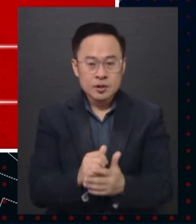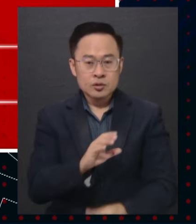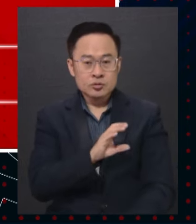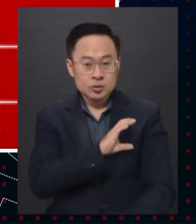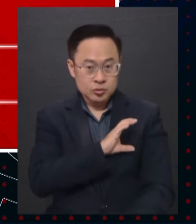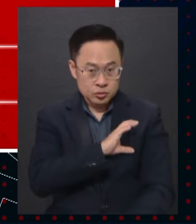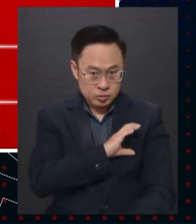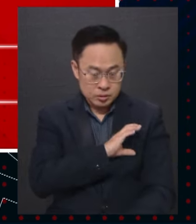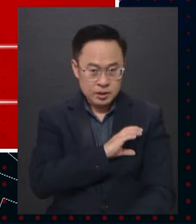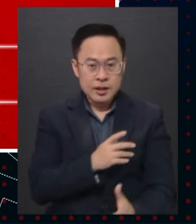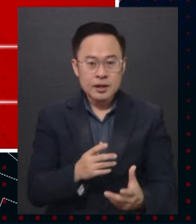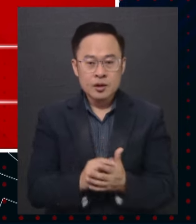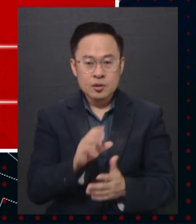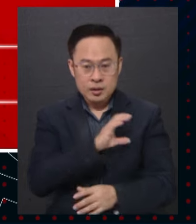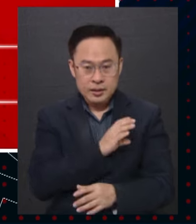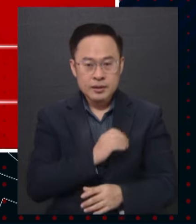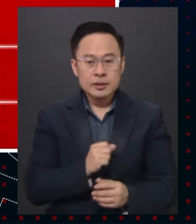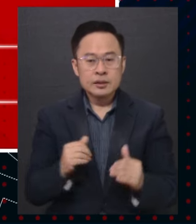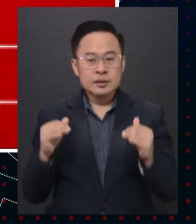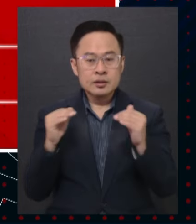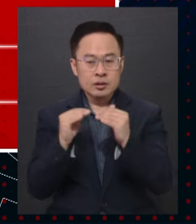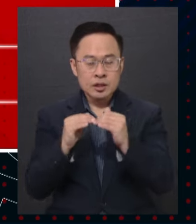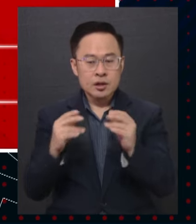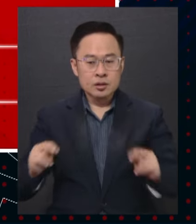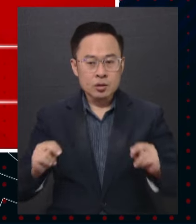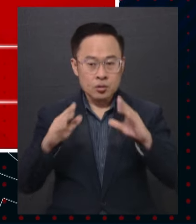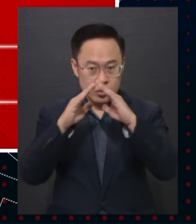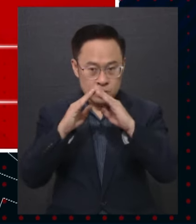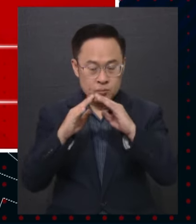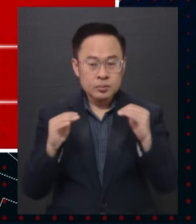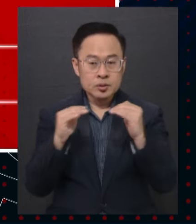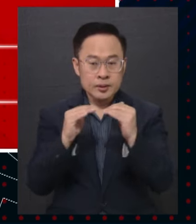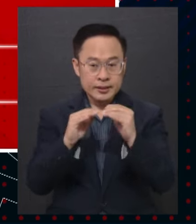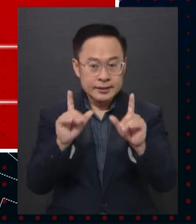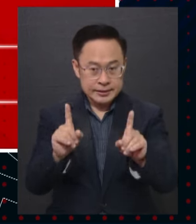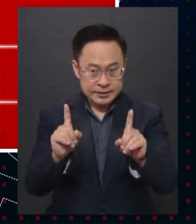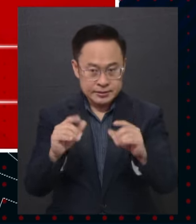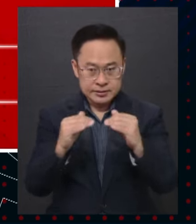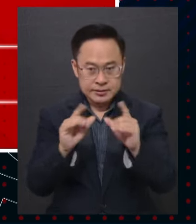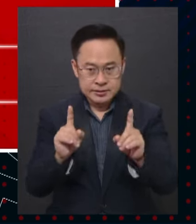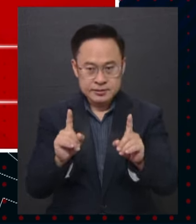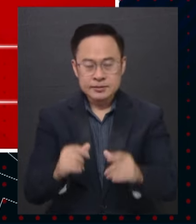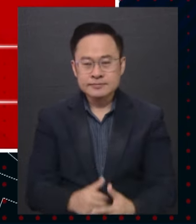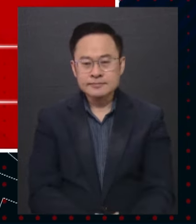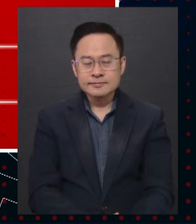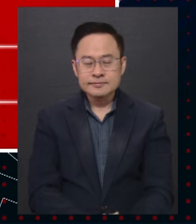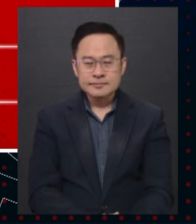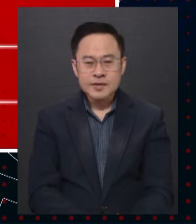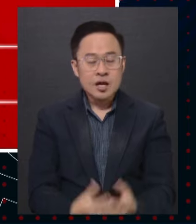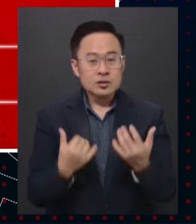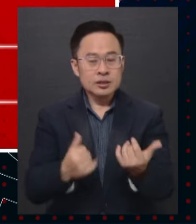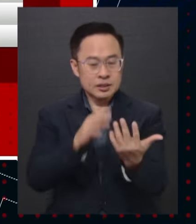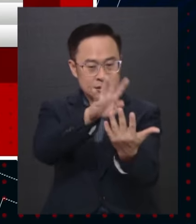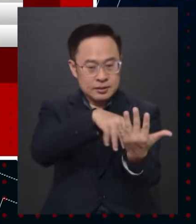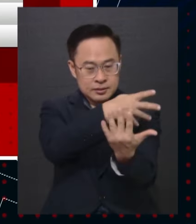อลเปลี่ยนโค้ชนะฮะก็เปิดบ้านเสมอกับนครปฐมยูไนเต็ดไป1ประตูต่อ1นะครับทำให้ตารางคะ